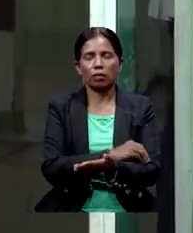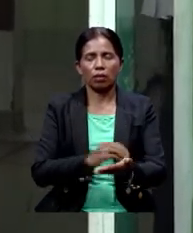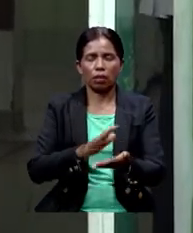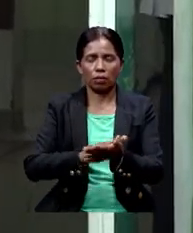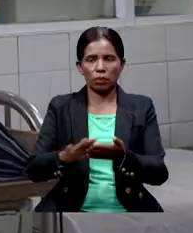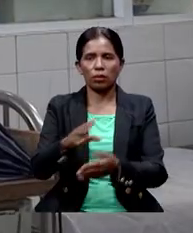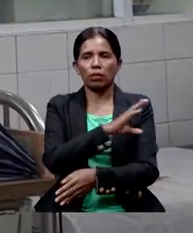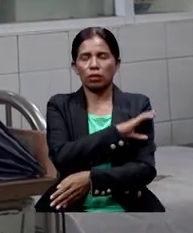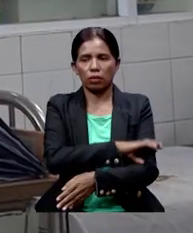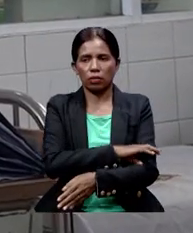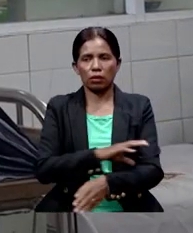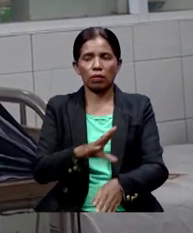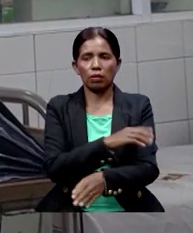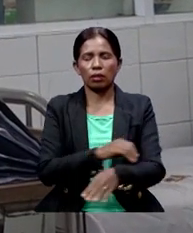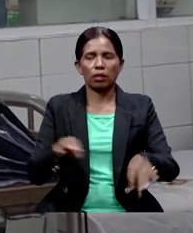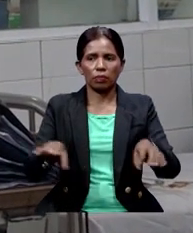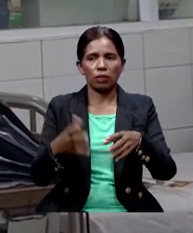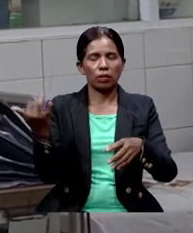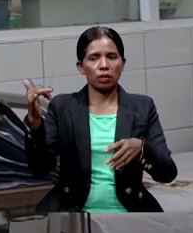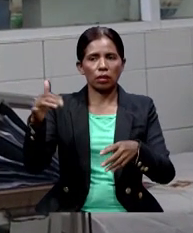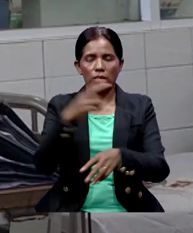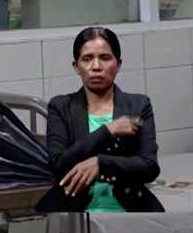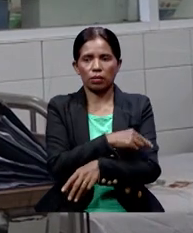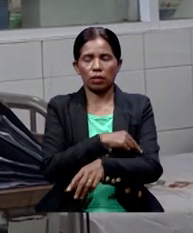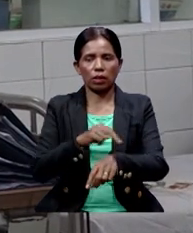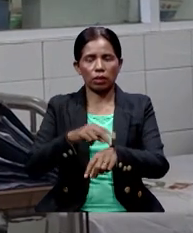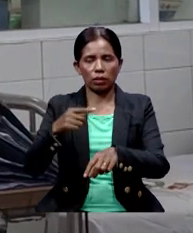No pessoal saúde serviço hela e Hospital Nacional Guido